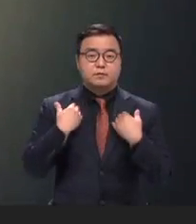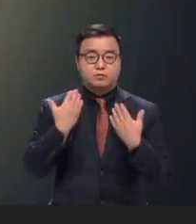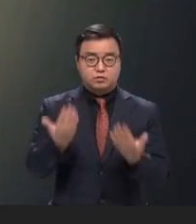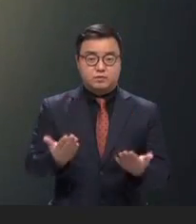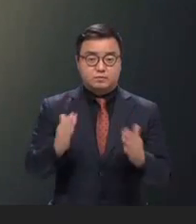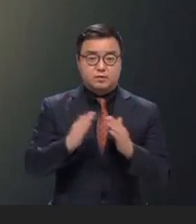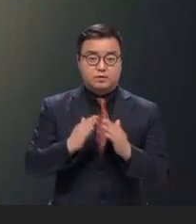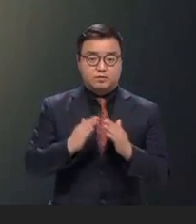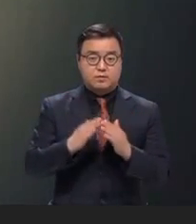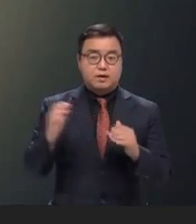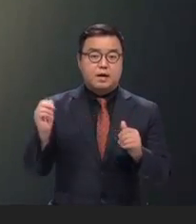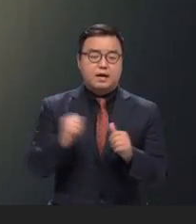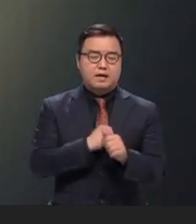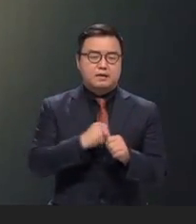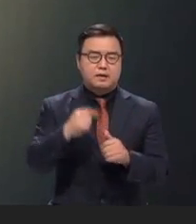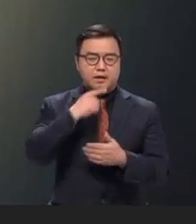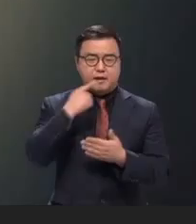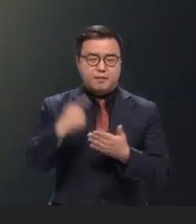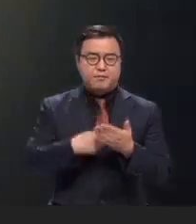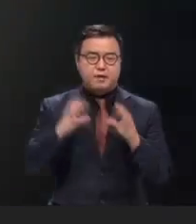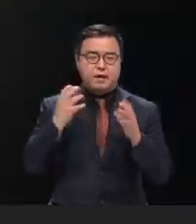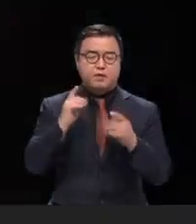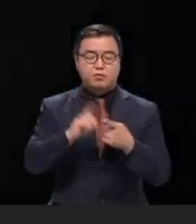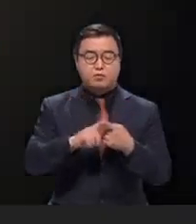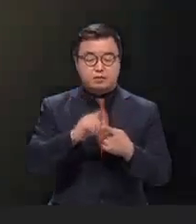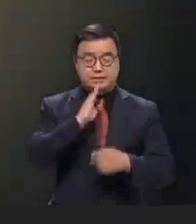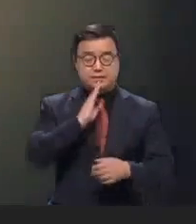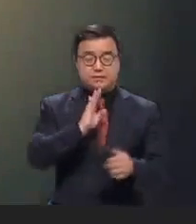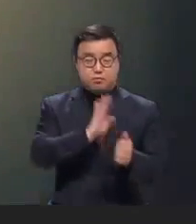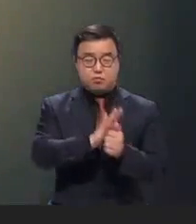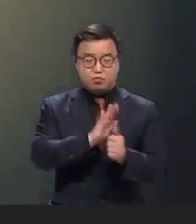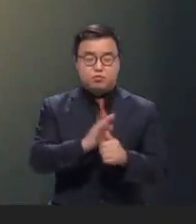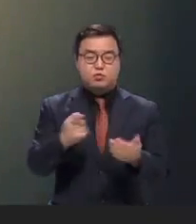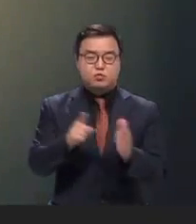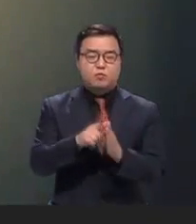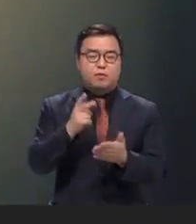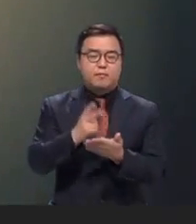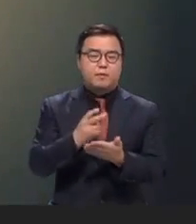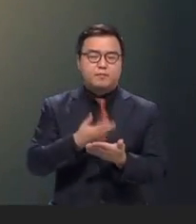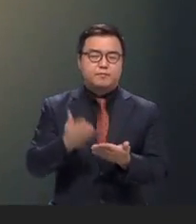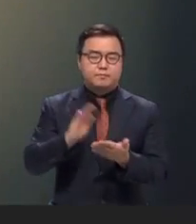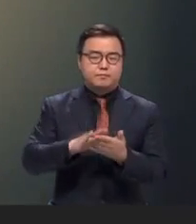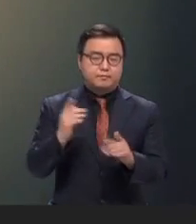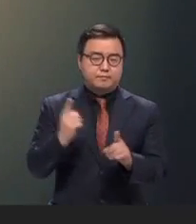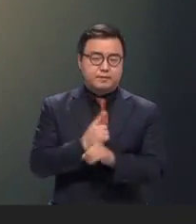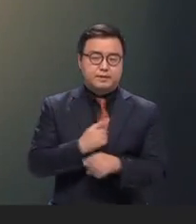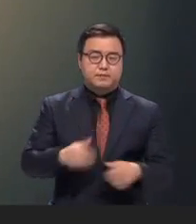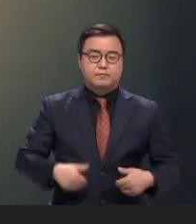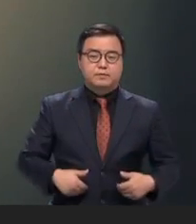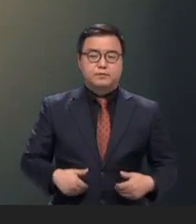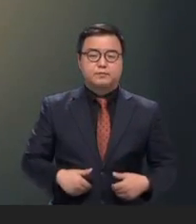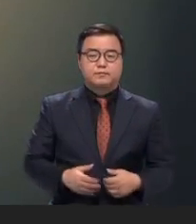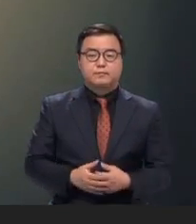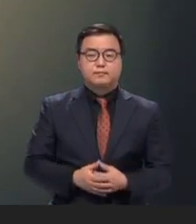피해 아동들에게 실질적인 도움을 제공할 수 있도록 제도 개선이 필요해 보입니다. EBS 뉴스 이상미입니다.